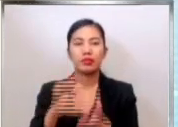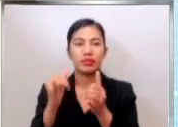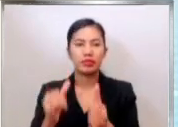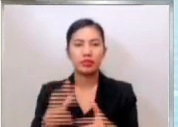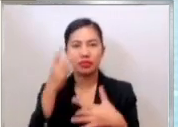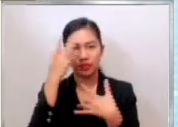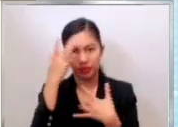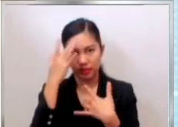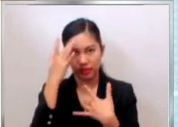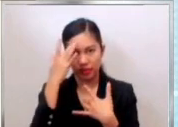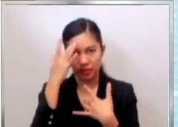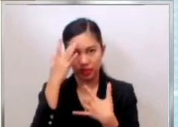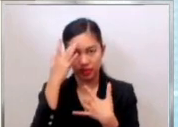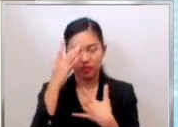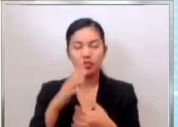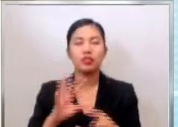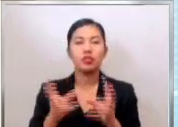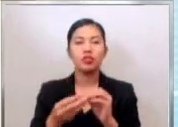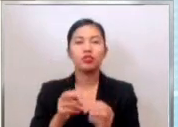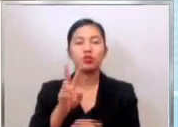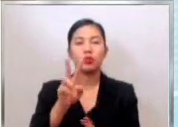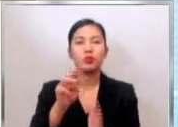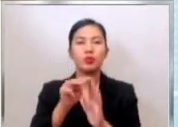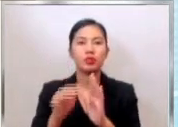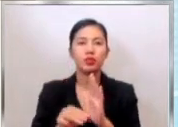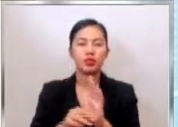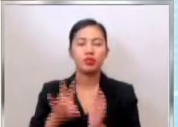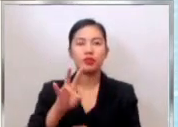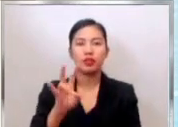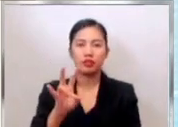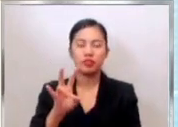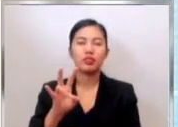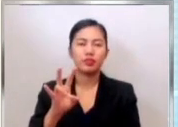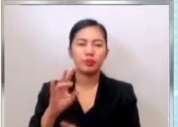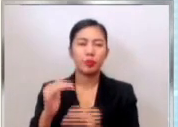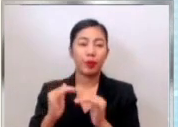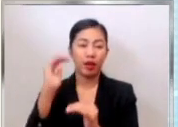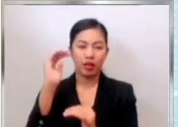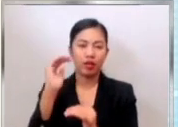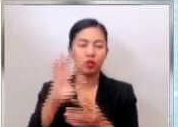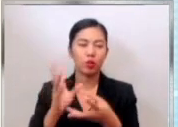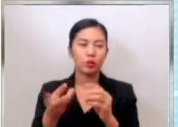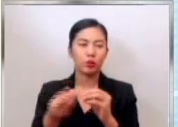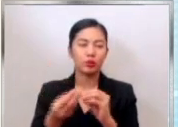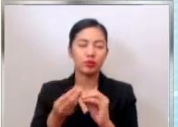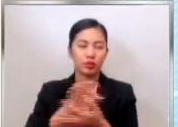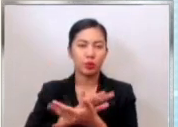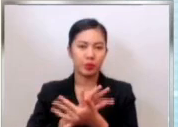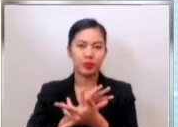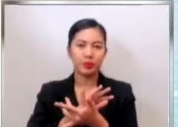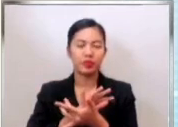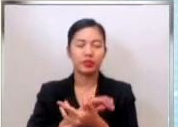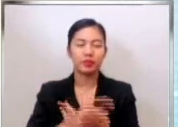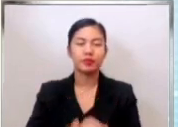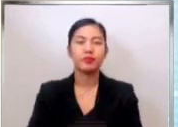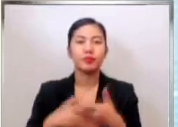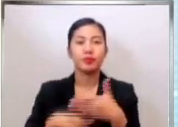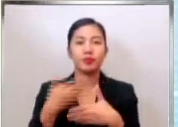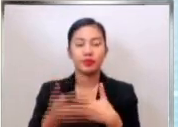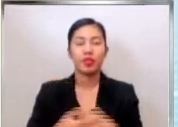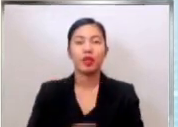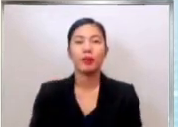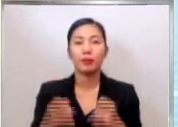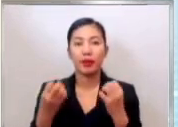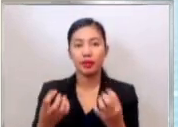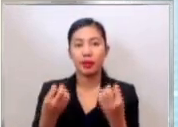mahigit 2,740,000 total cases. Sa active cases, pinakamarami pa rin ang mild na